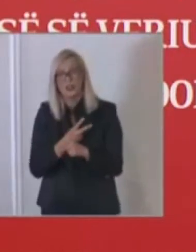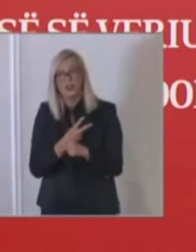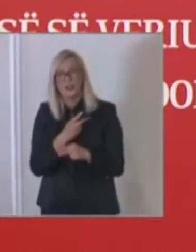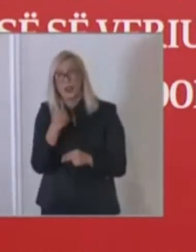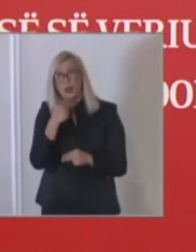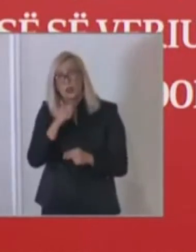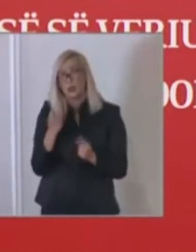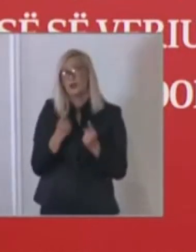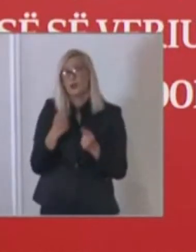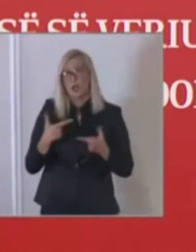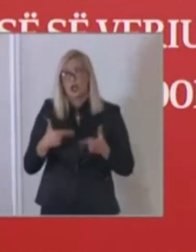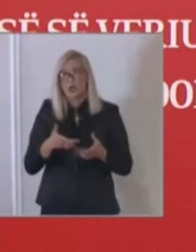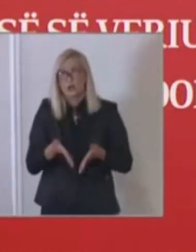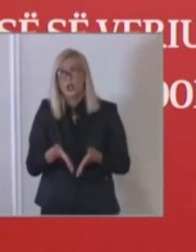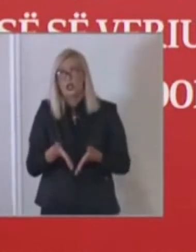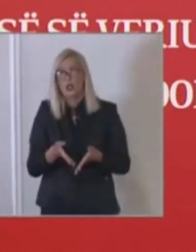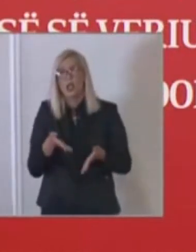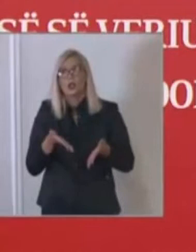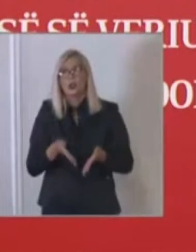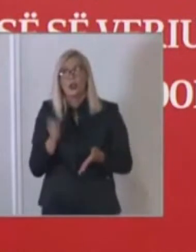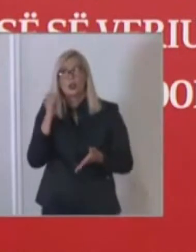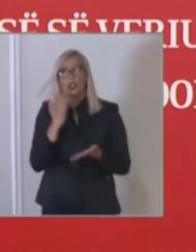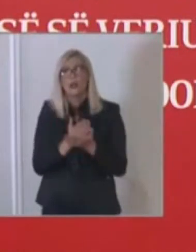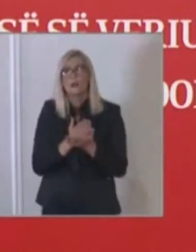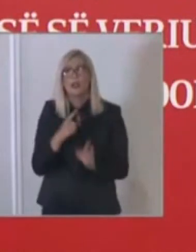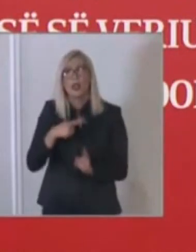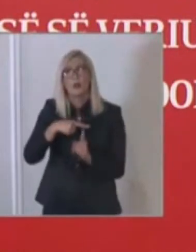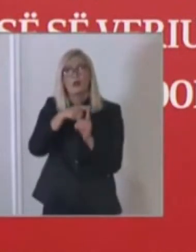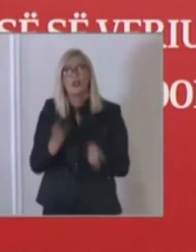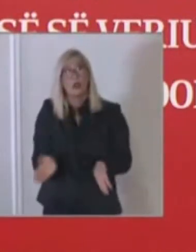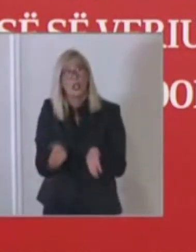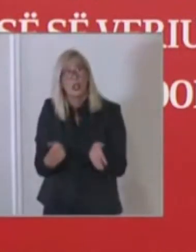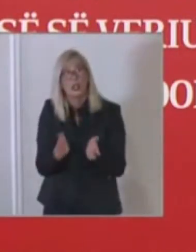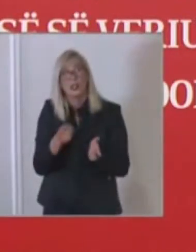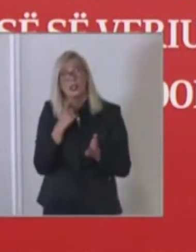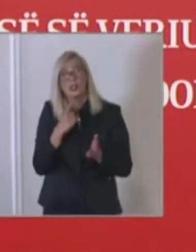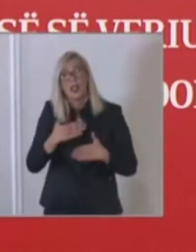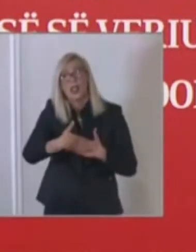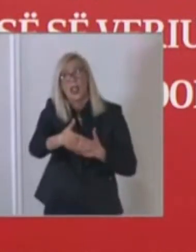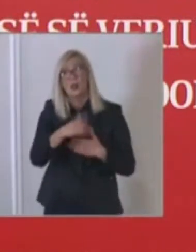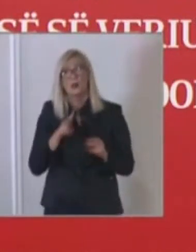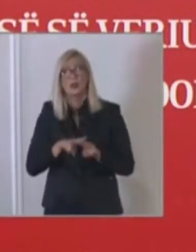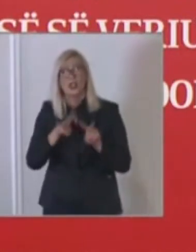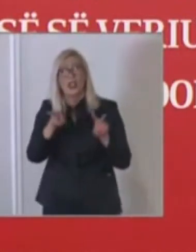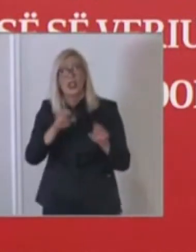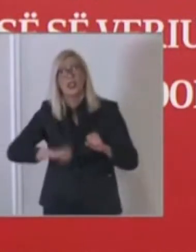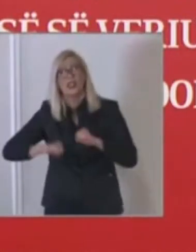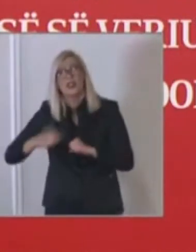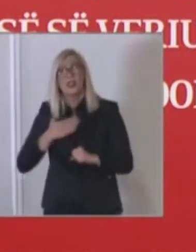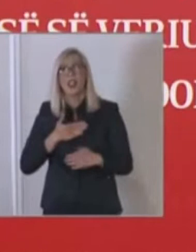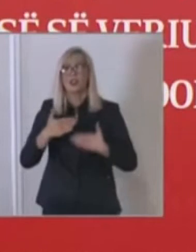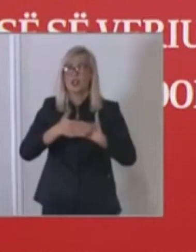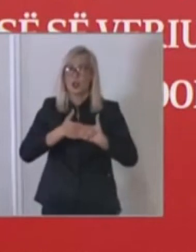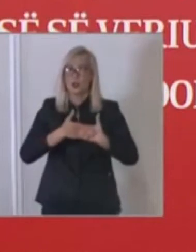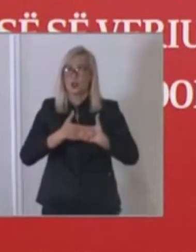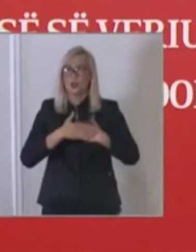impuls shtesë për zhvillimin e mëtejm të marrëdhënieve tona dhe bashkëpunimit. Sot dham autorizim që të filloj të përgatitet ajo konference për bashkët, si kontribut